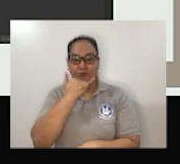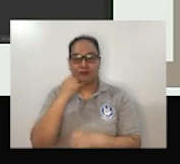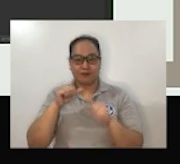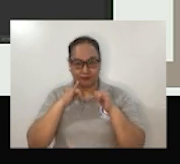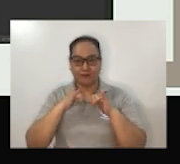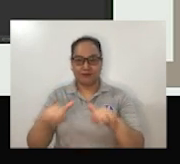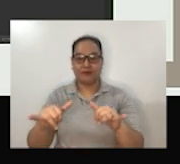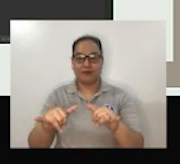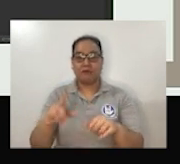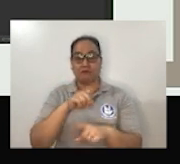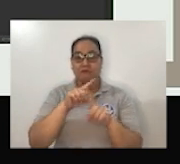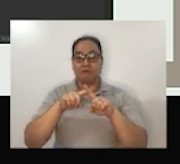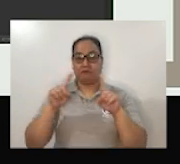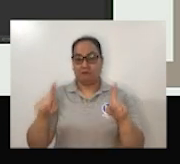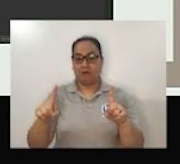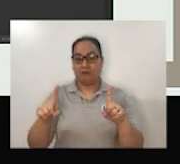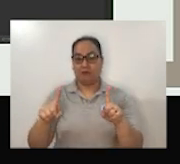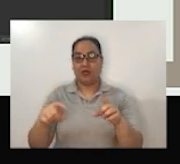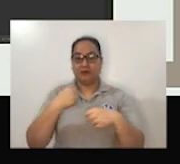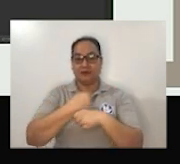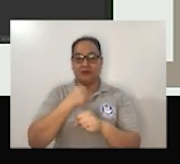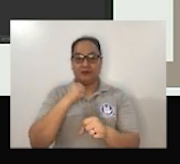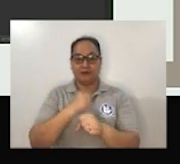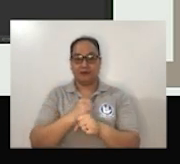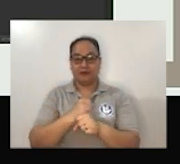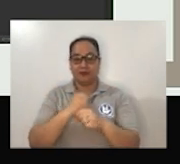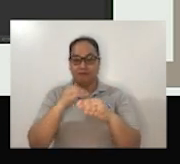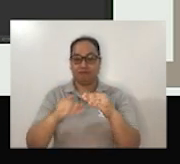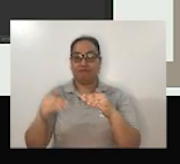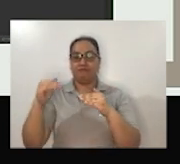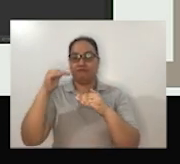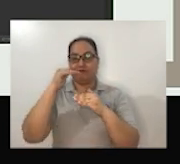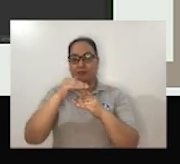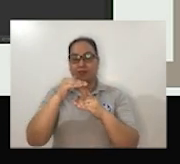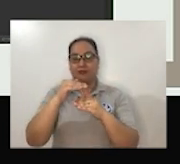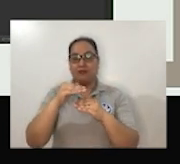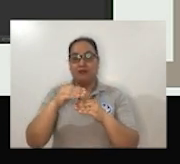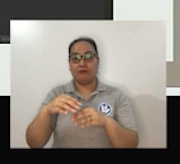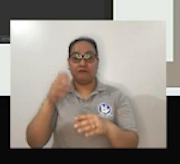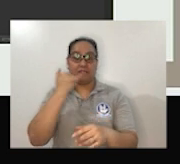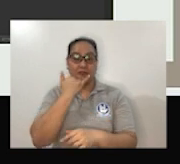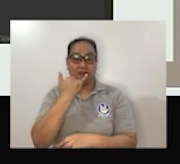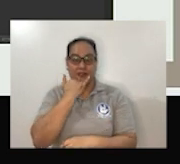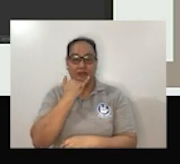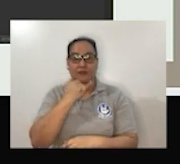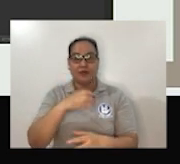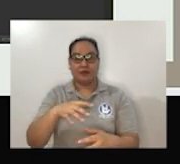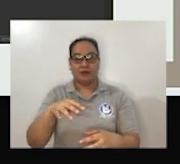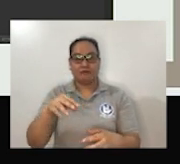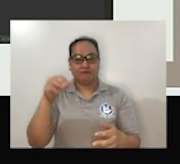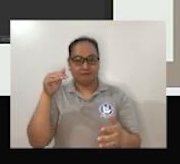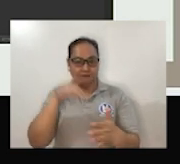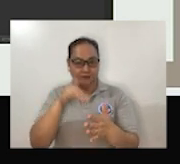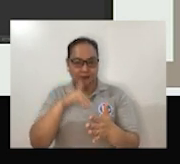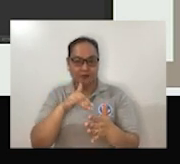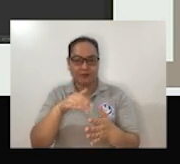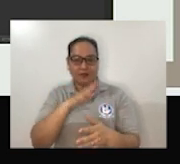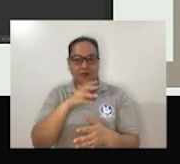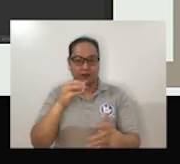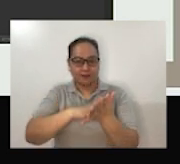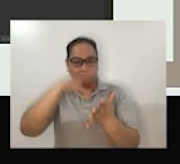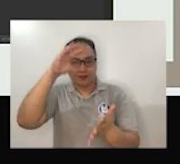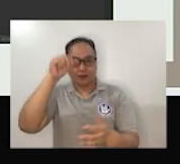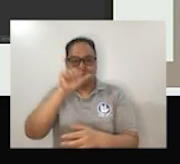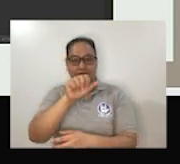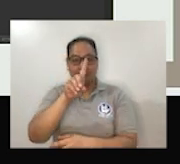Pero ginawa kong stepping stone ang pagkakamali ko para matutuhan ang Adobe Photoshop.